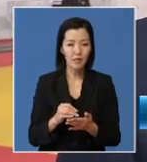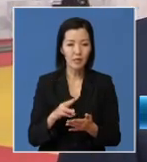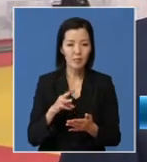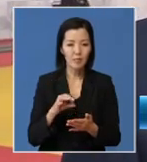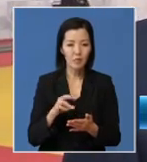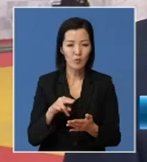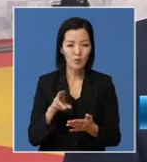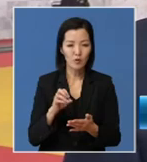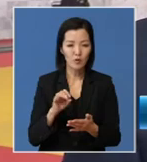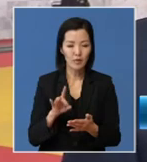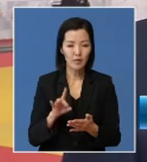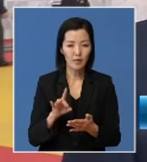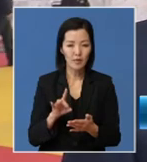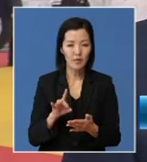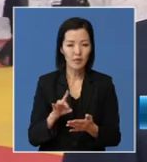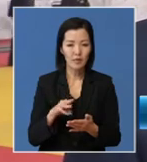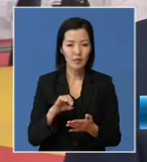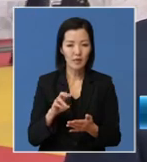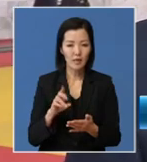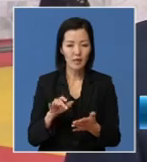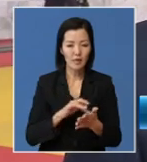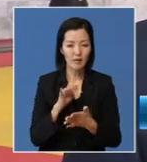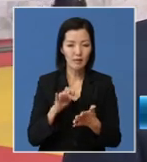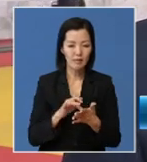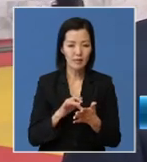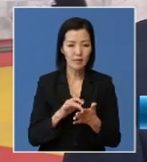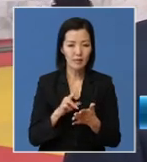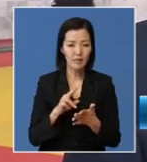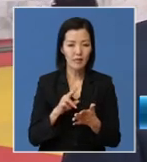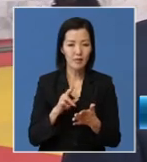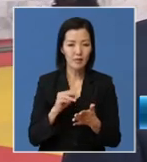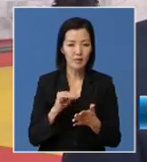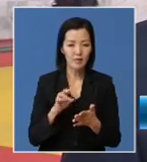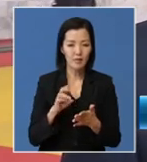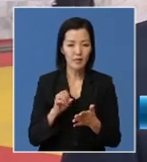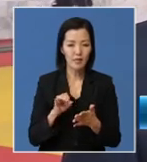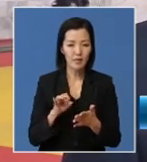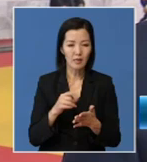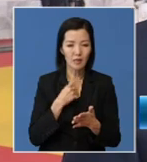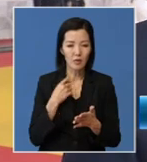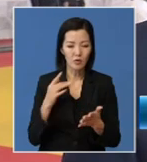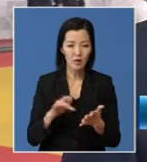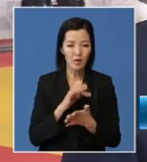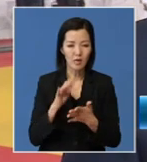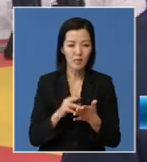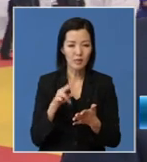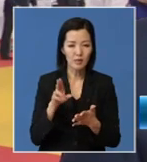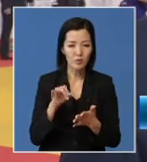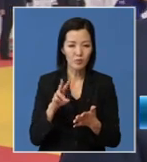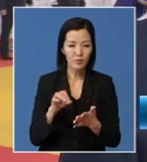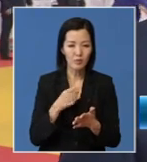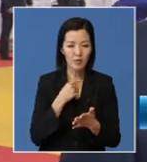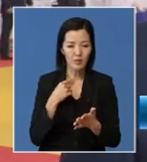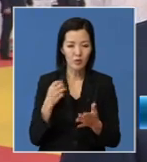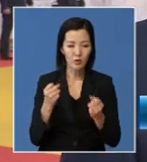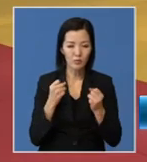Мөлдір, Талғар қаласынан, және Қуанып Жанай, Талдықорған спорт интернатынан, Құралхан Думан, Талдықорған